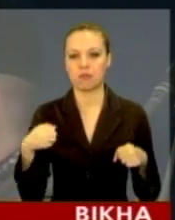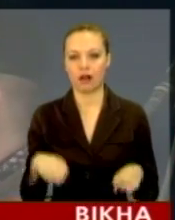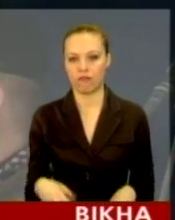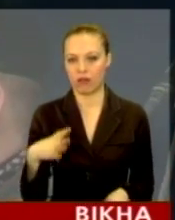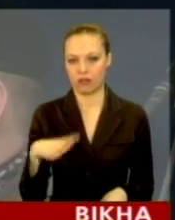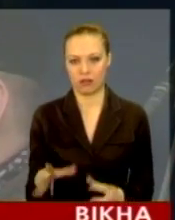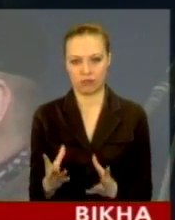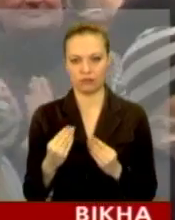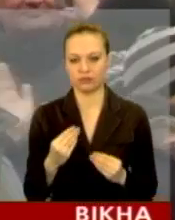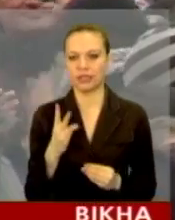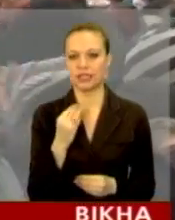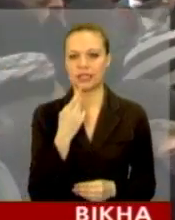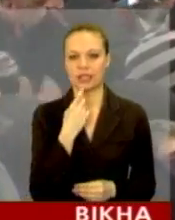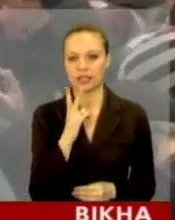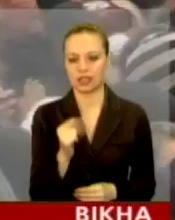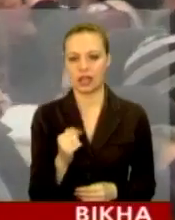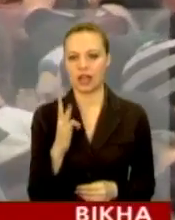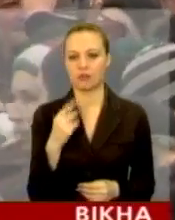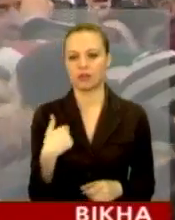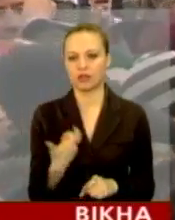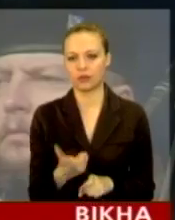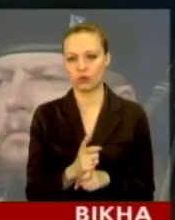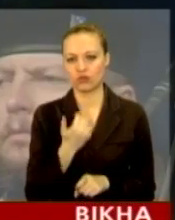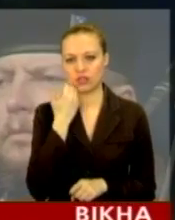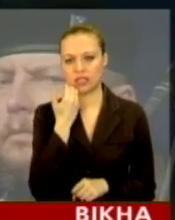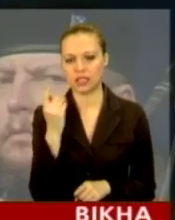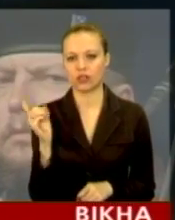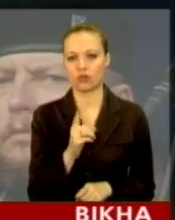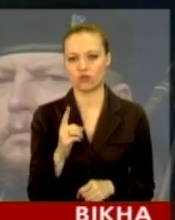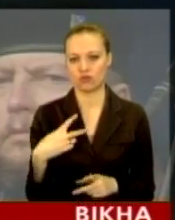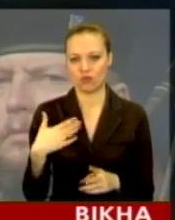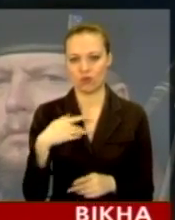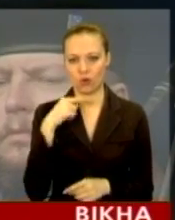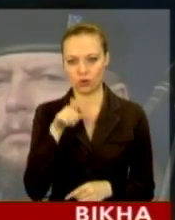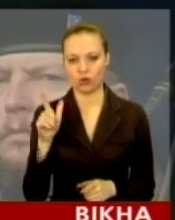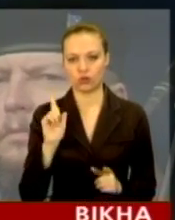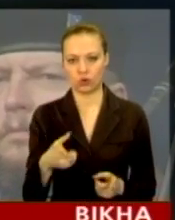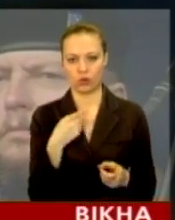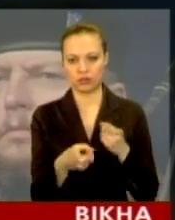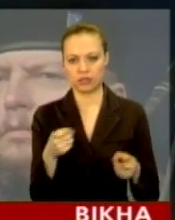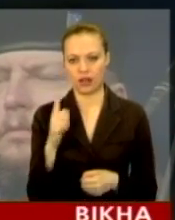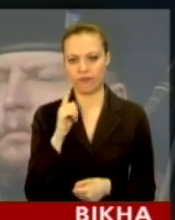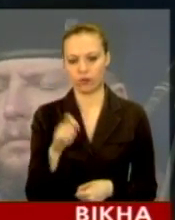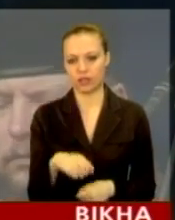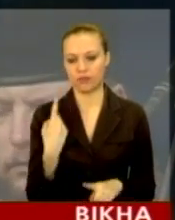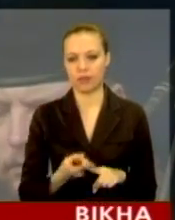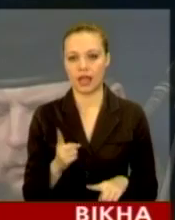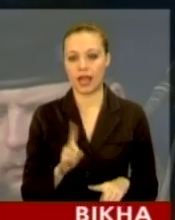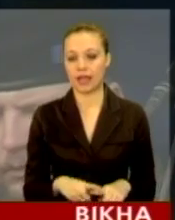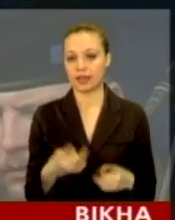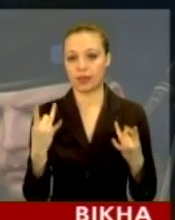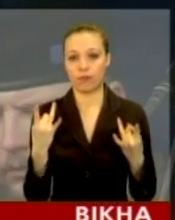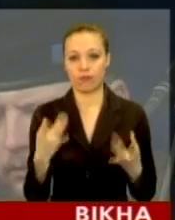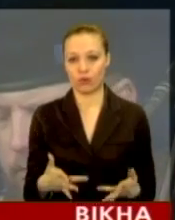были ограничены. Ни языка. Мне ужасно стыдно, что соотечественники готовы стрелять в украинцев. Это